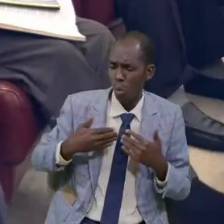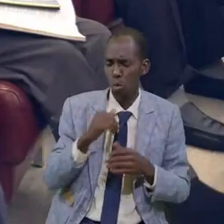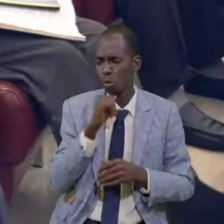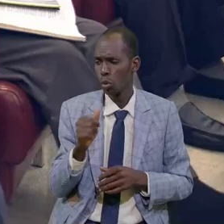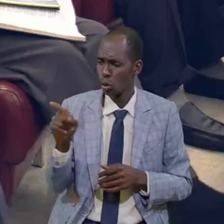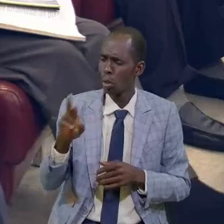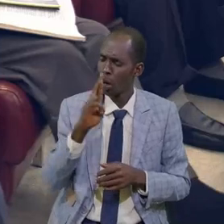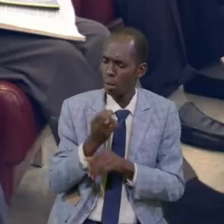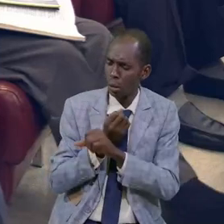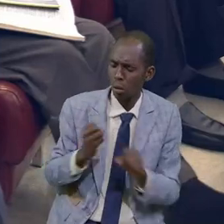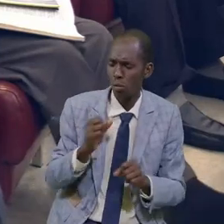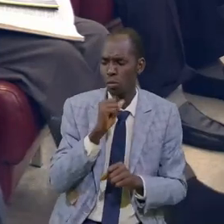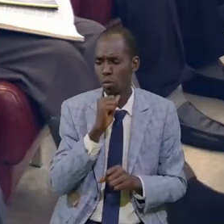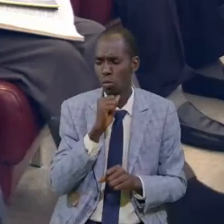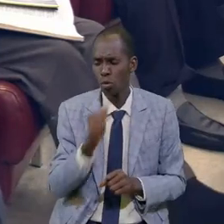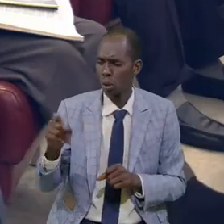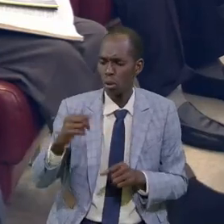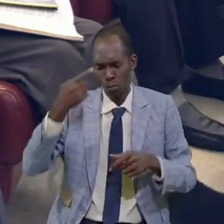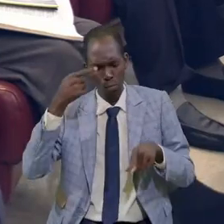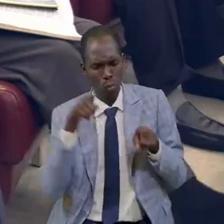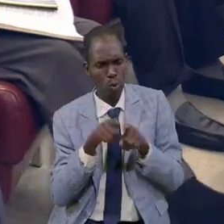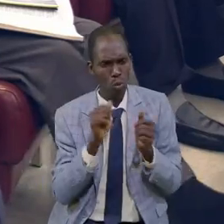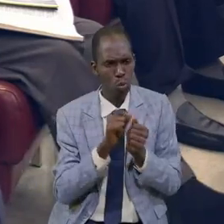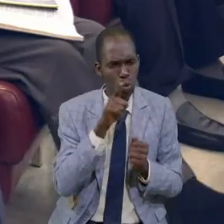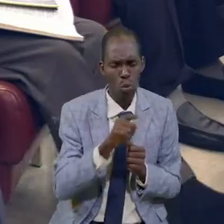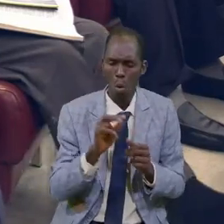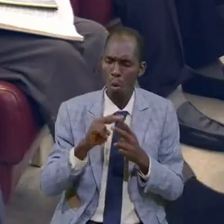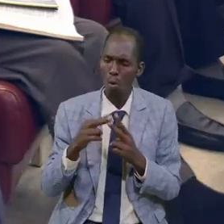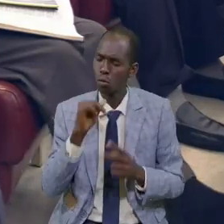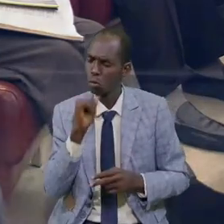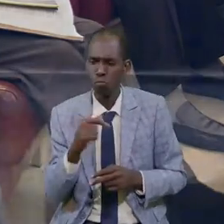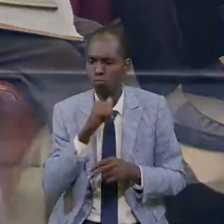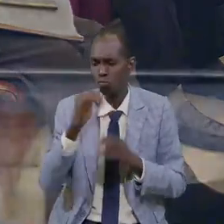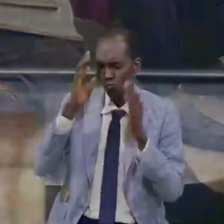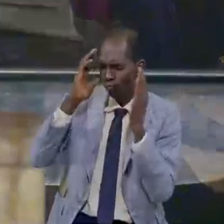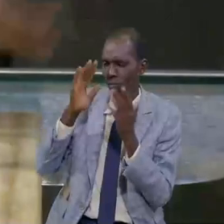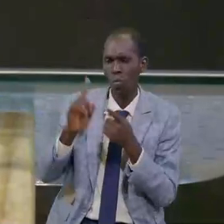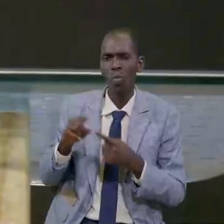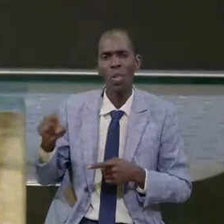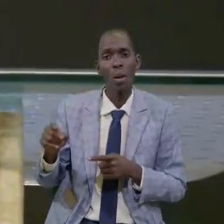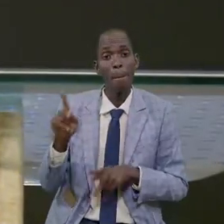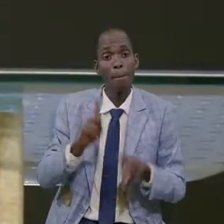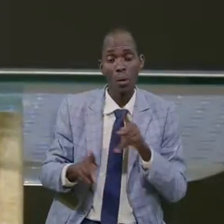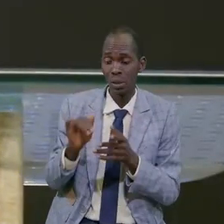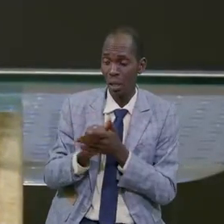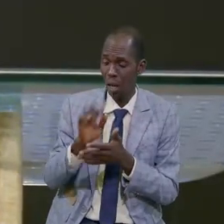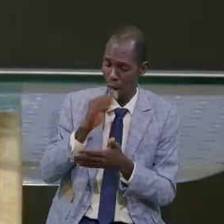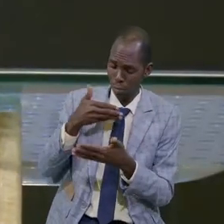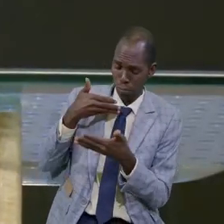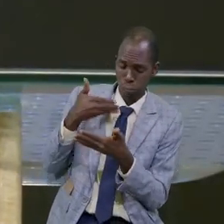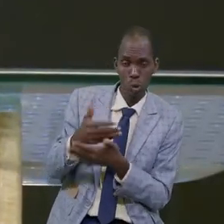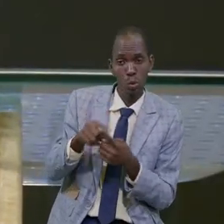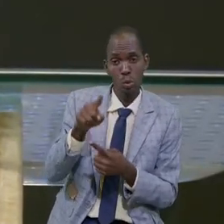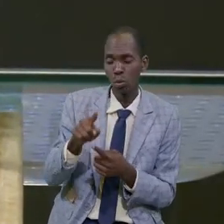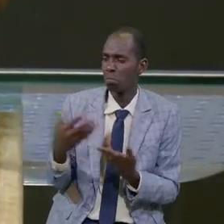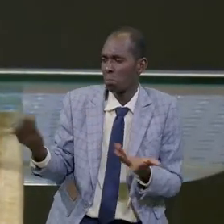voyez pas s'ils sont sains ou pas. Vous n'avez pas de souci s'ils sont en accord ou pas. Alors cela veut dire que les gens qui sont autour de vous, ils